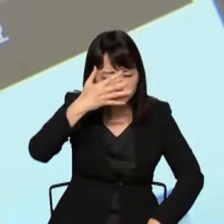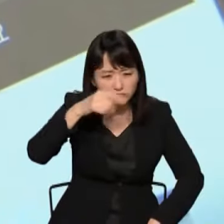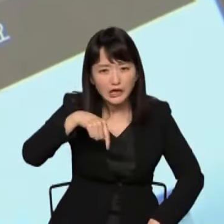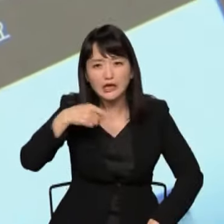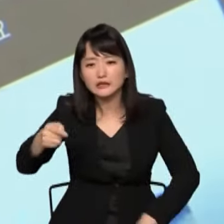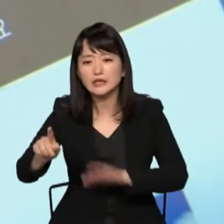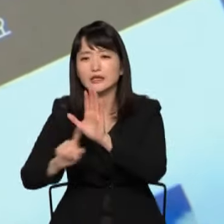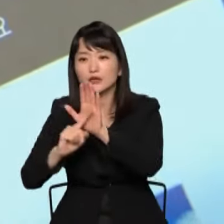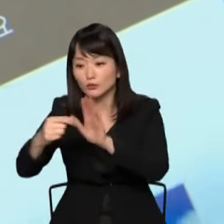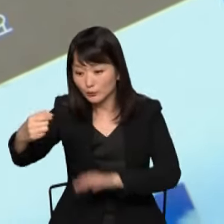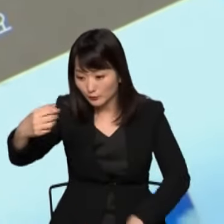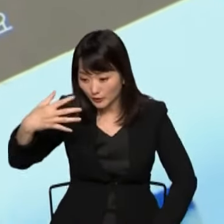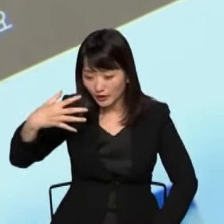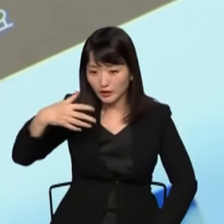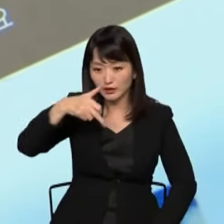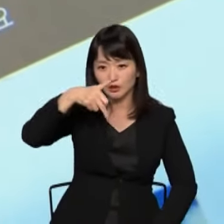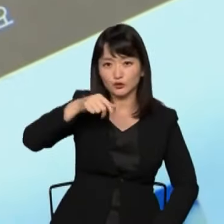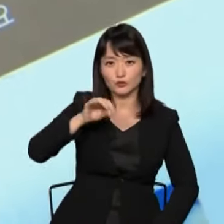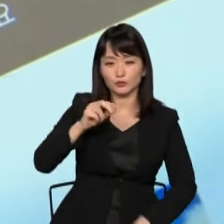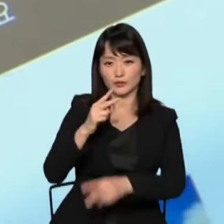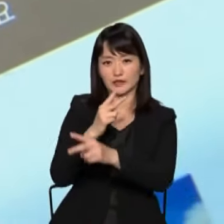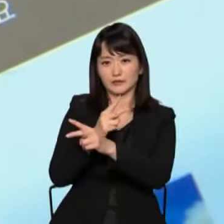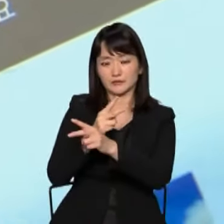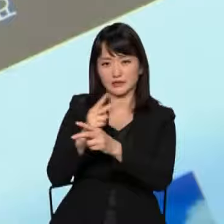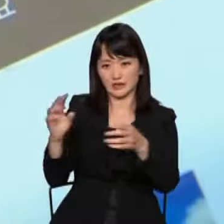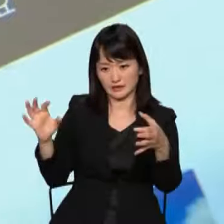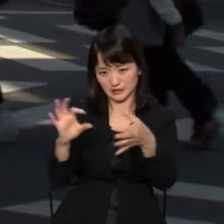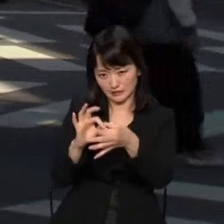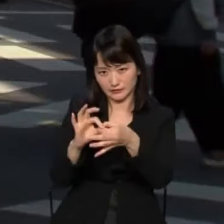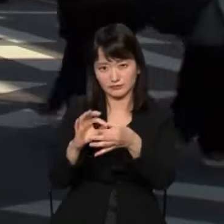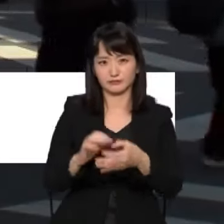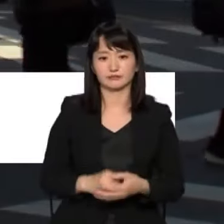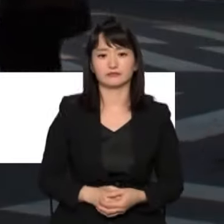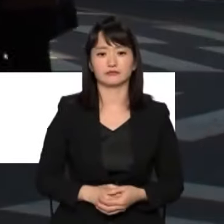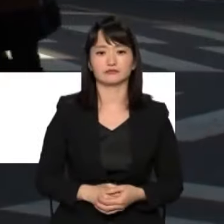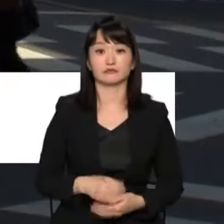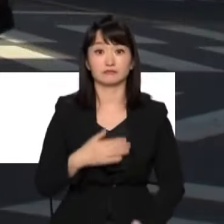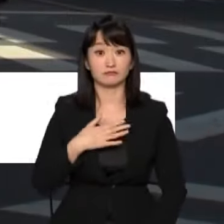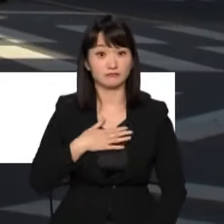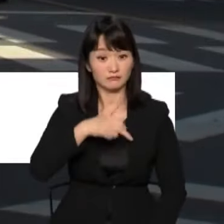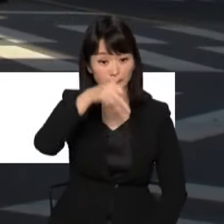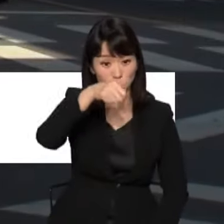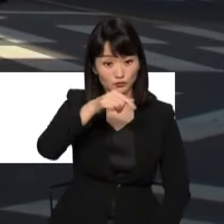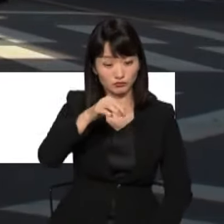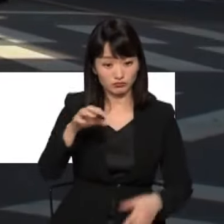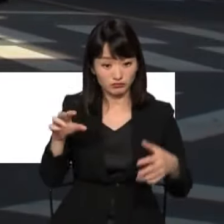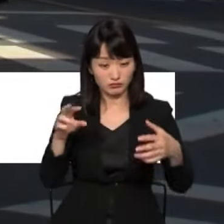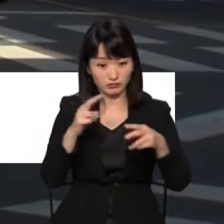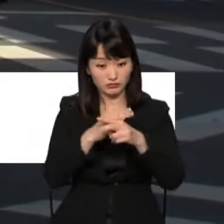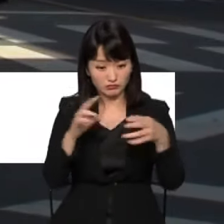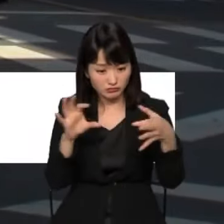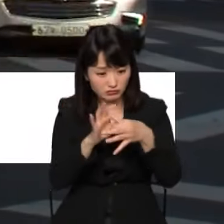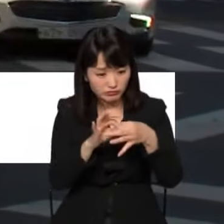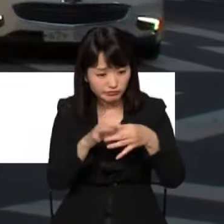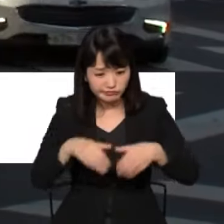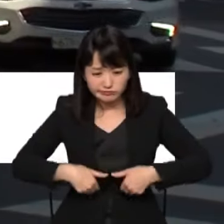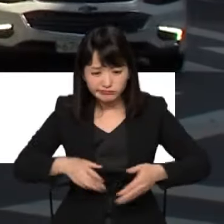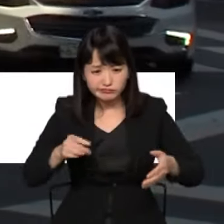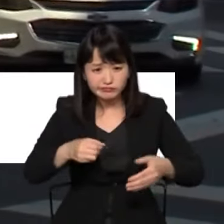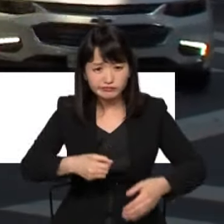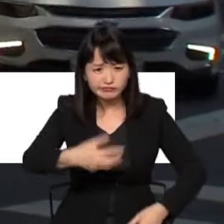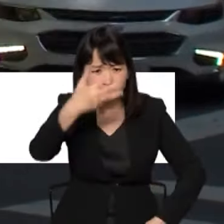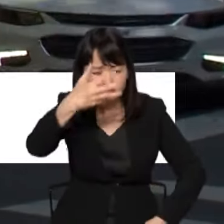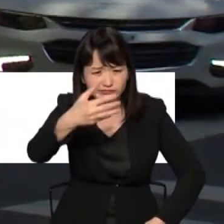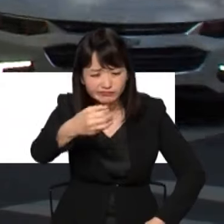뜹니다 쿠팡 웹사이트를 방문하 겁니다 굳이 나는 지금 쿠팡 갈 필요 없는데 왜 뜨나 좀